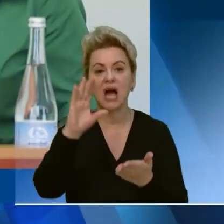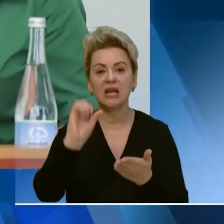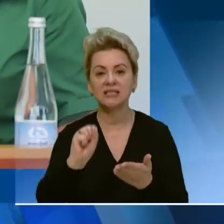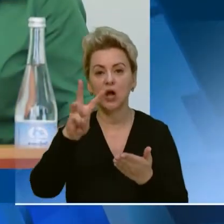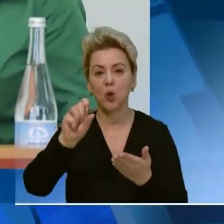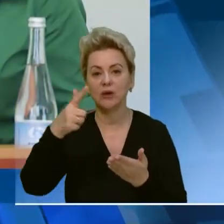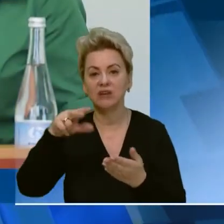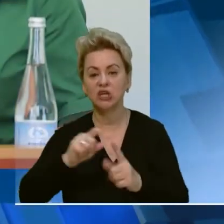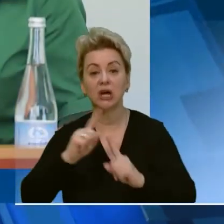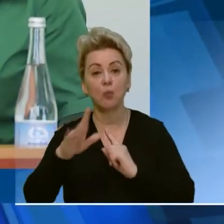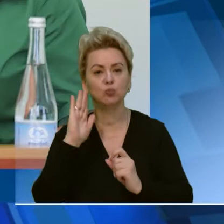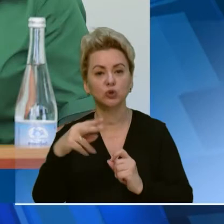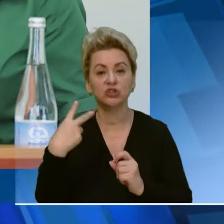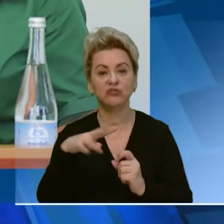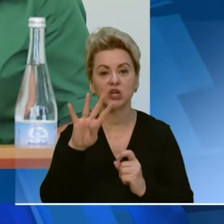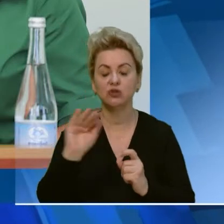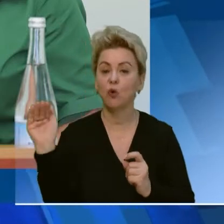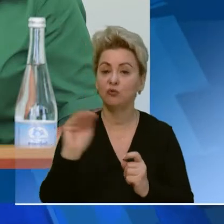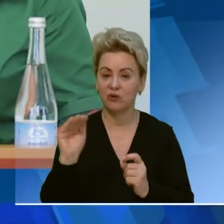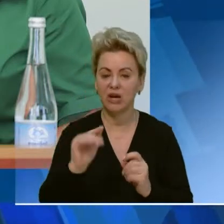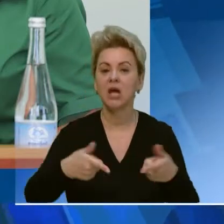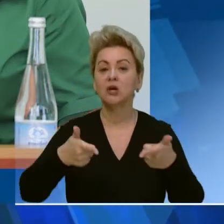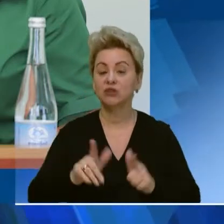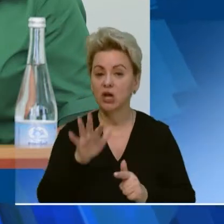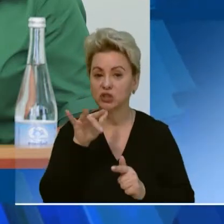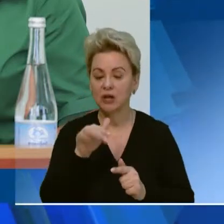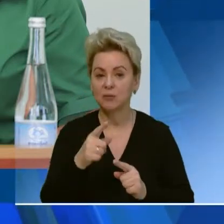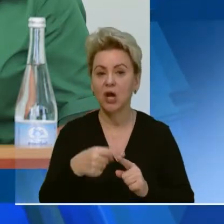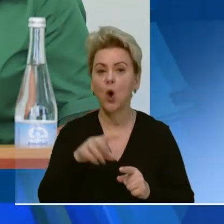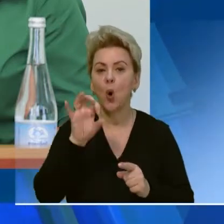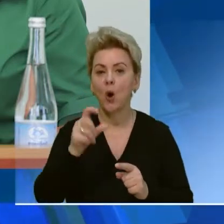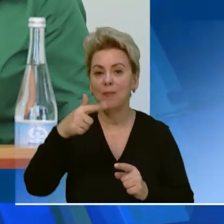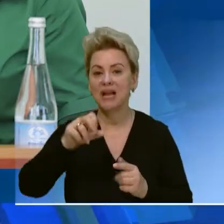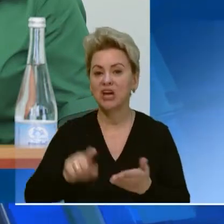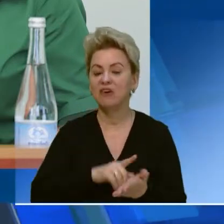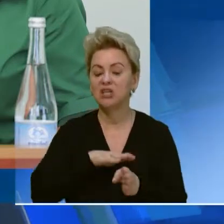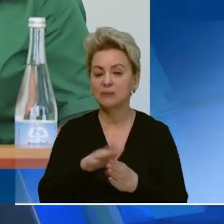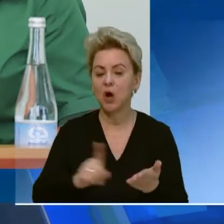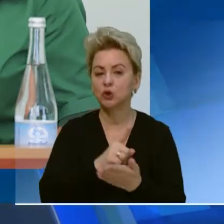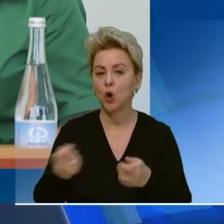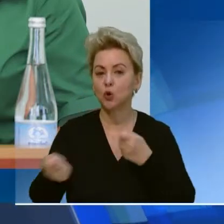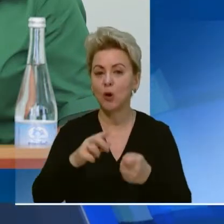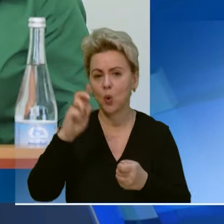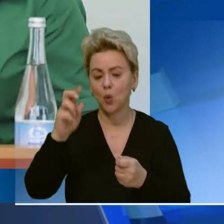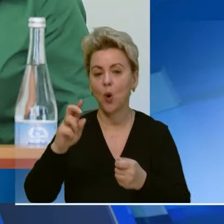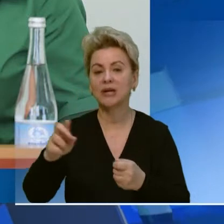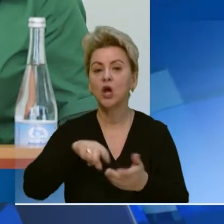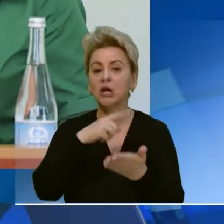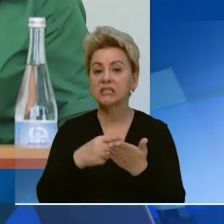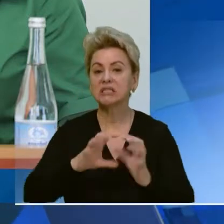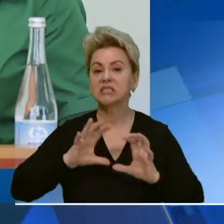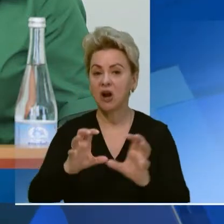Логвиненко. Заседание состоится 24 февраля. В настоящее время Ольга Мельникова исполняет обязанности руководителя Горздрава. Напомню,